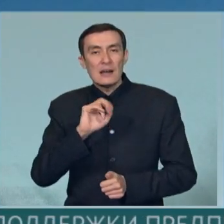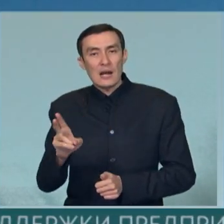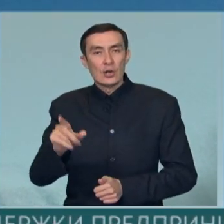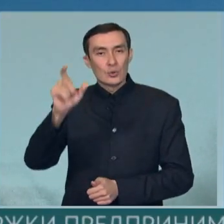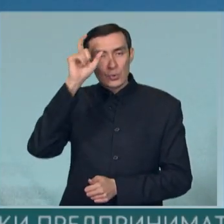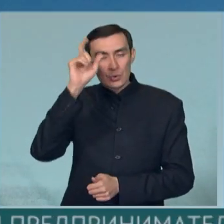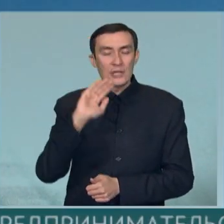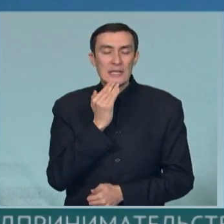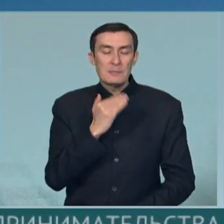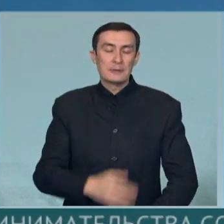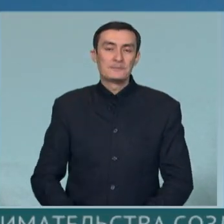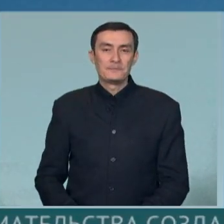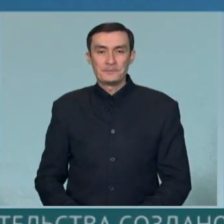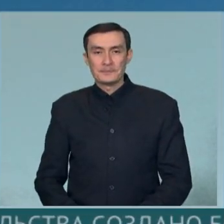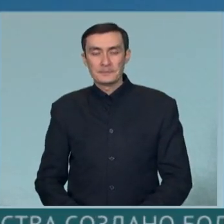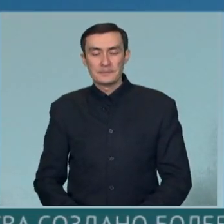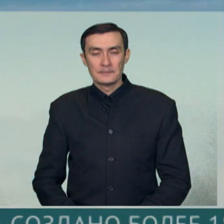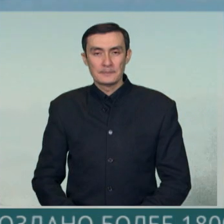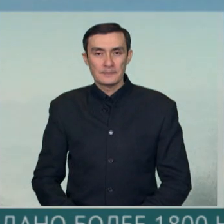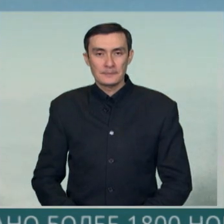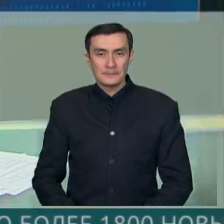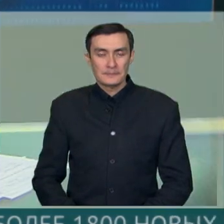Ирак, Турцию и Египет.